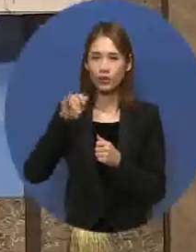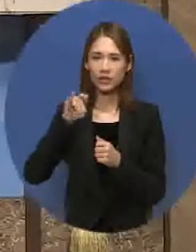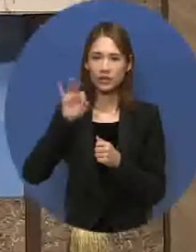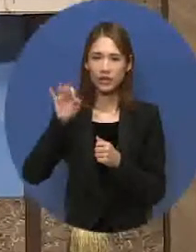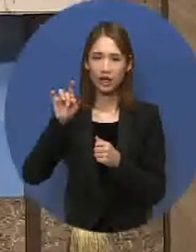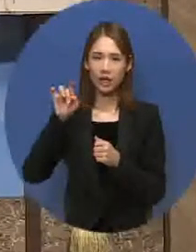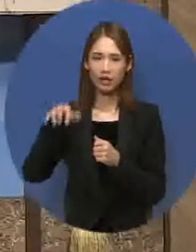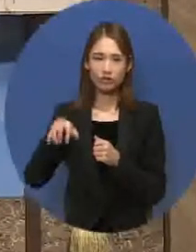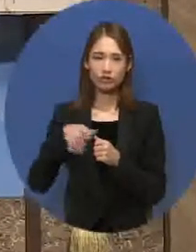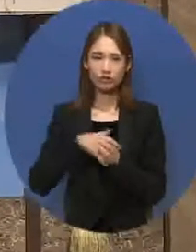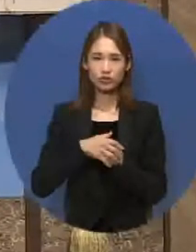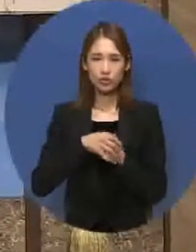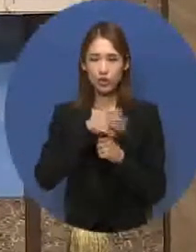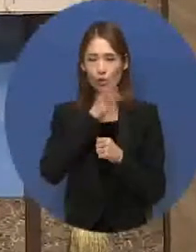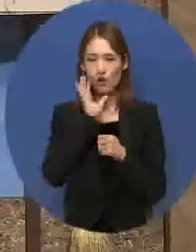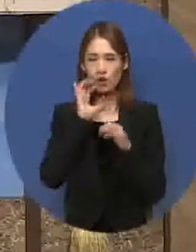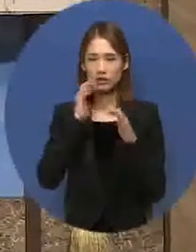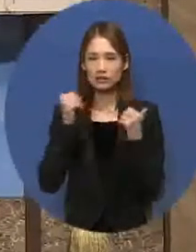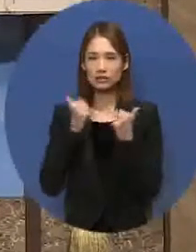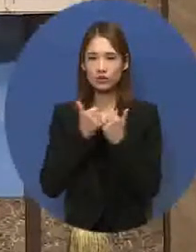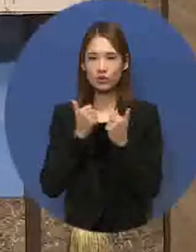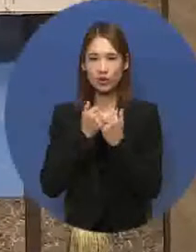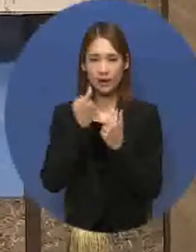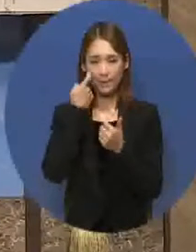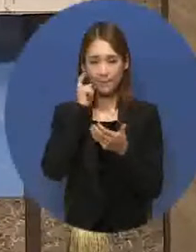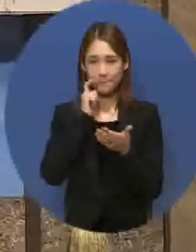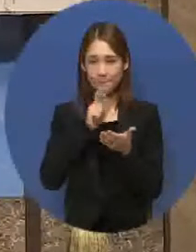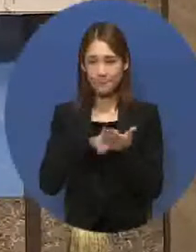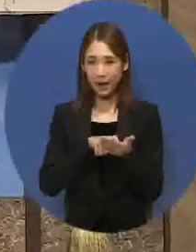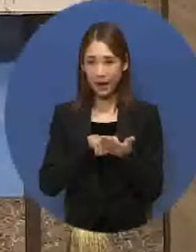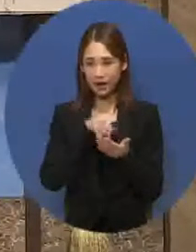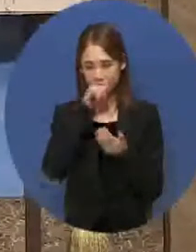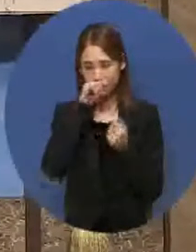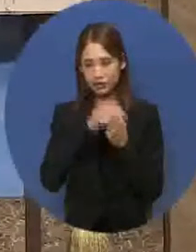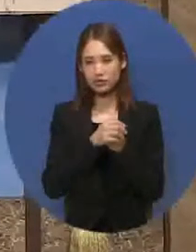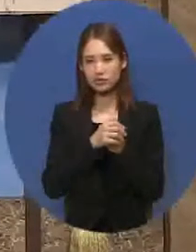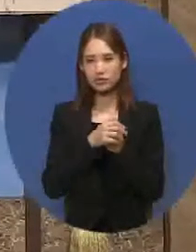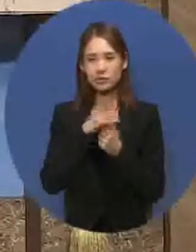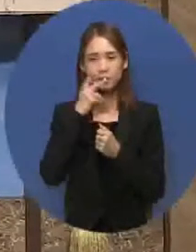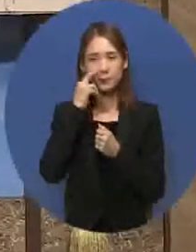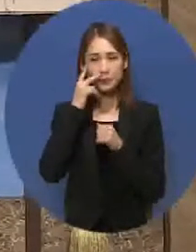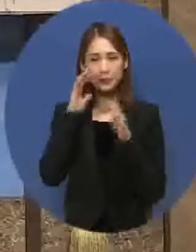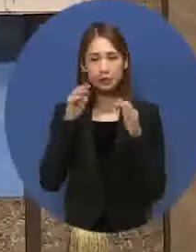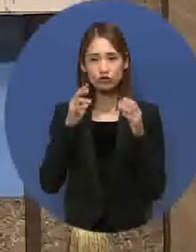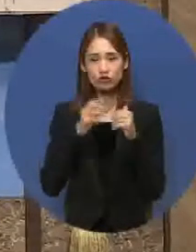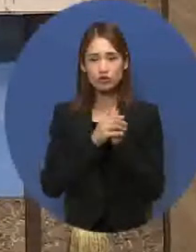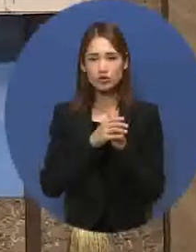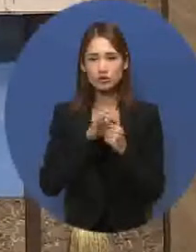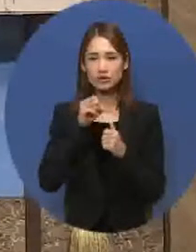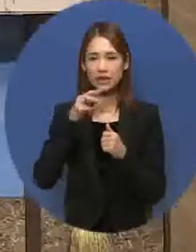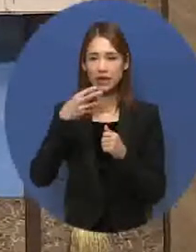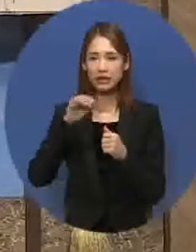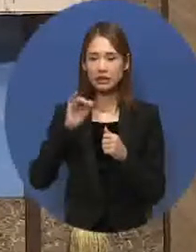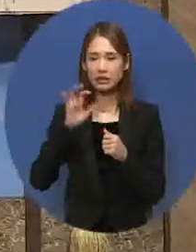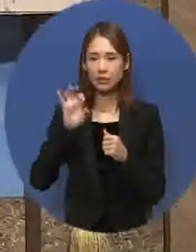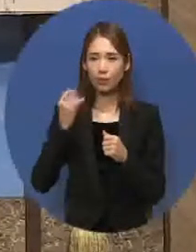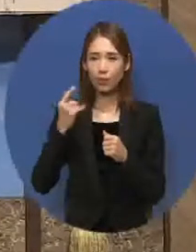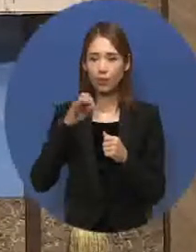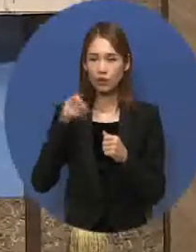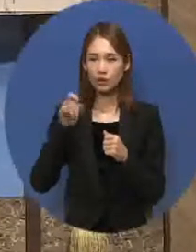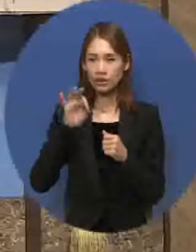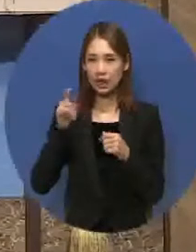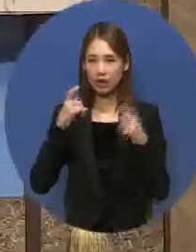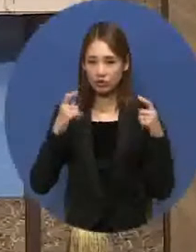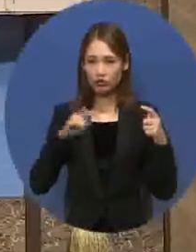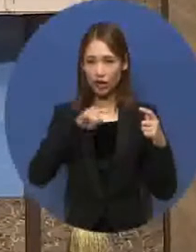원로의회를 하고 있는 것을 목적을 했습니다. 네. 그러니까 미국 캘리포니아 주에서는